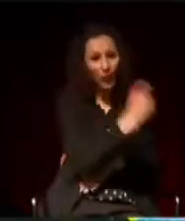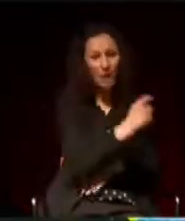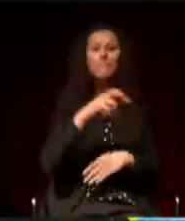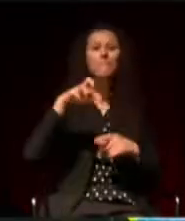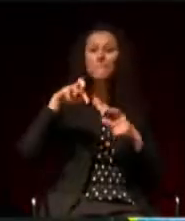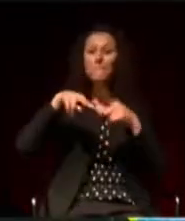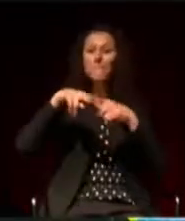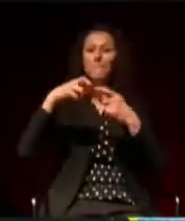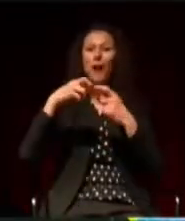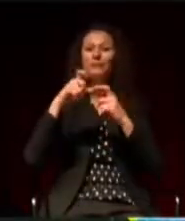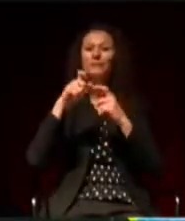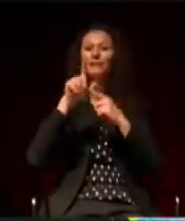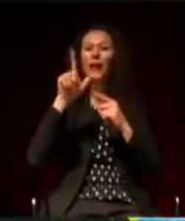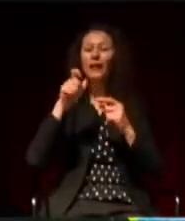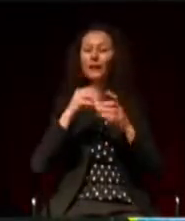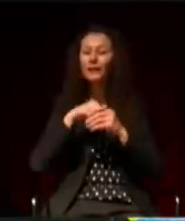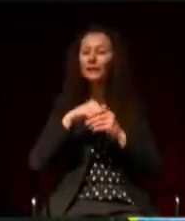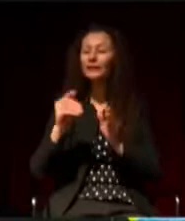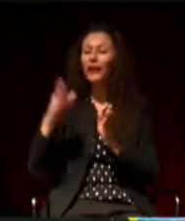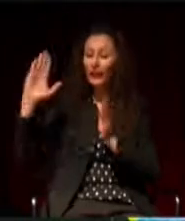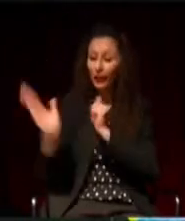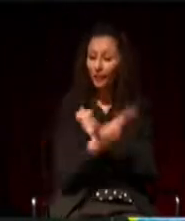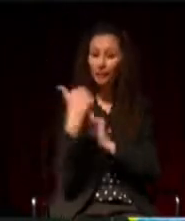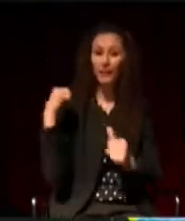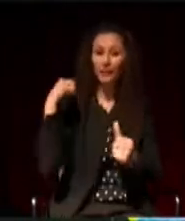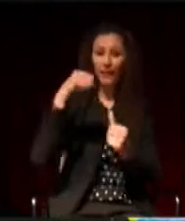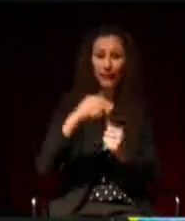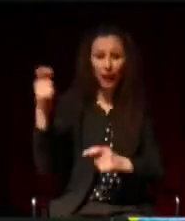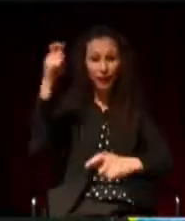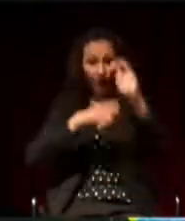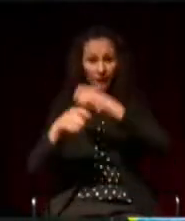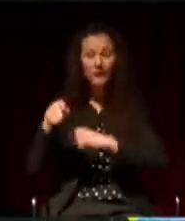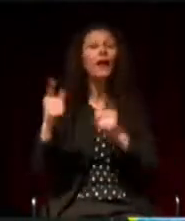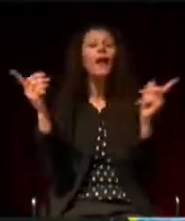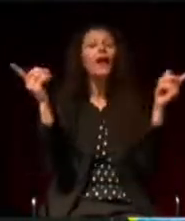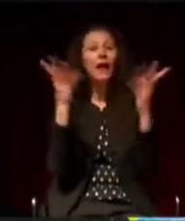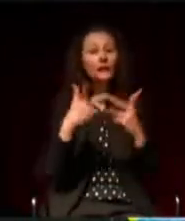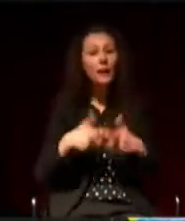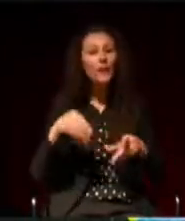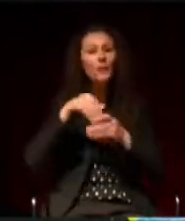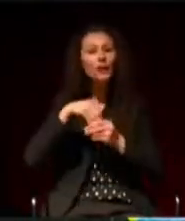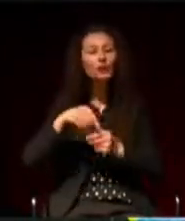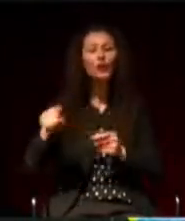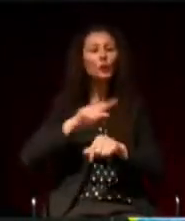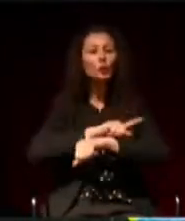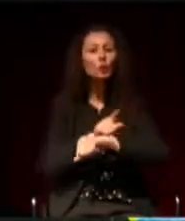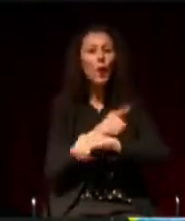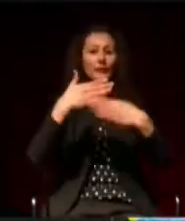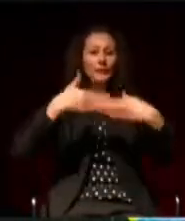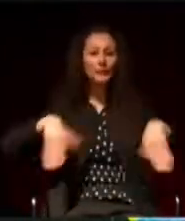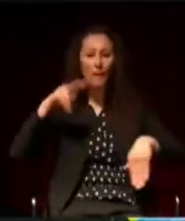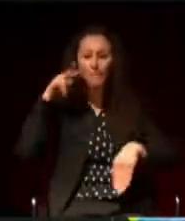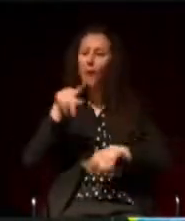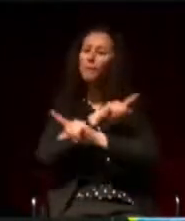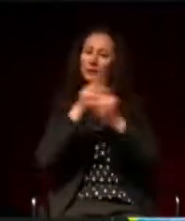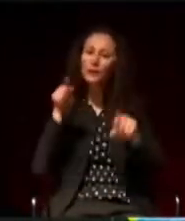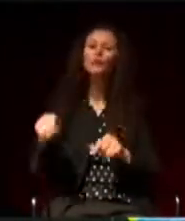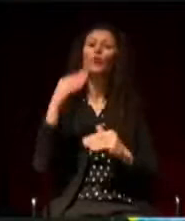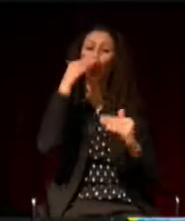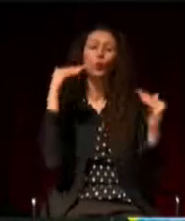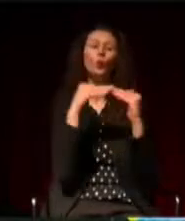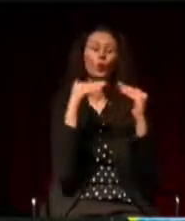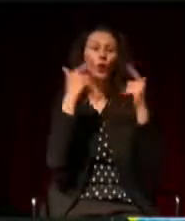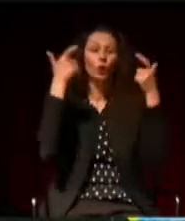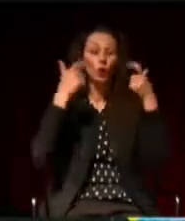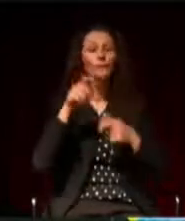parseldeki diğer yapı veya yapılara da yıkılıp yeniden yapılırken yapılan hesaplamalar dikkate alınarak süre sınırlamasına bakılmaksızın bu hükümler